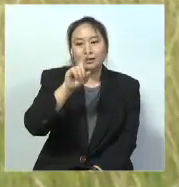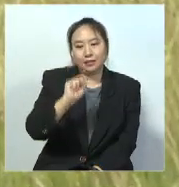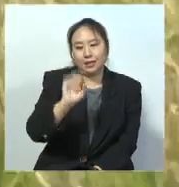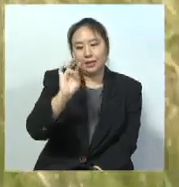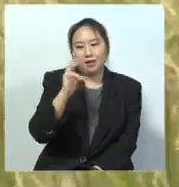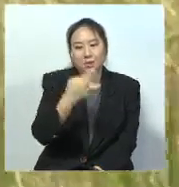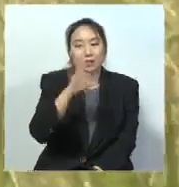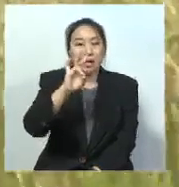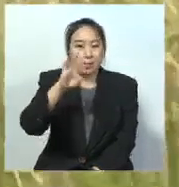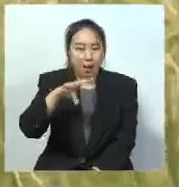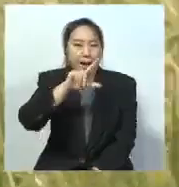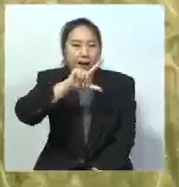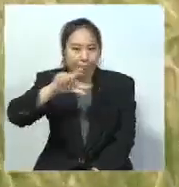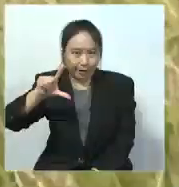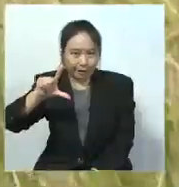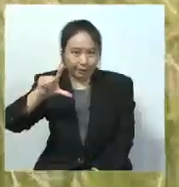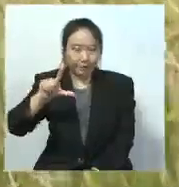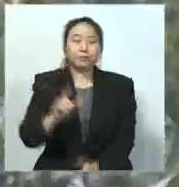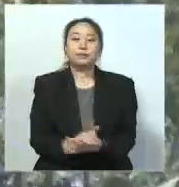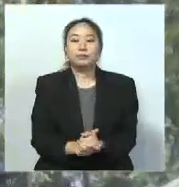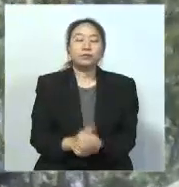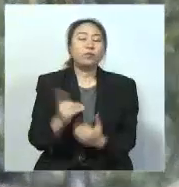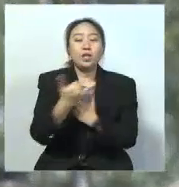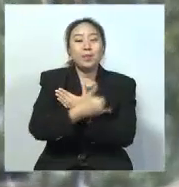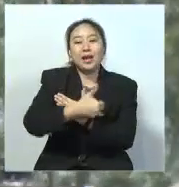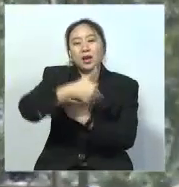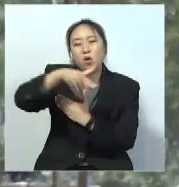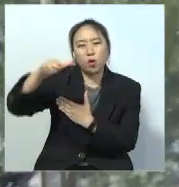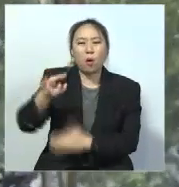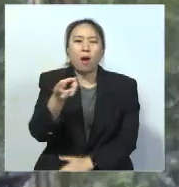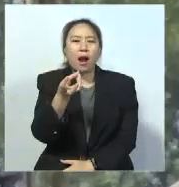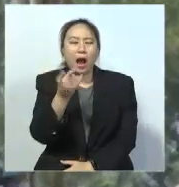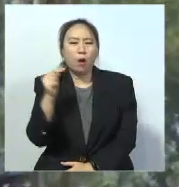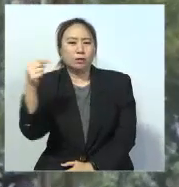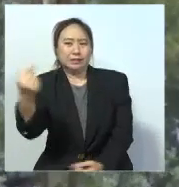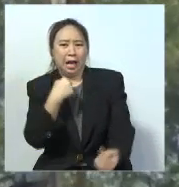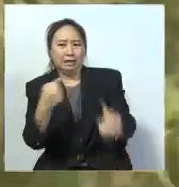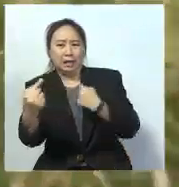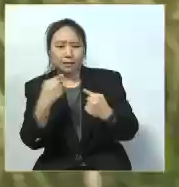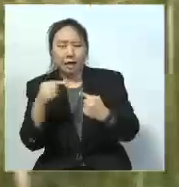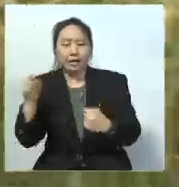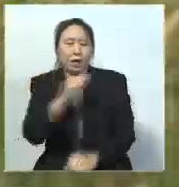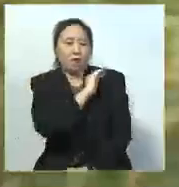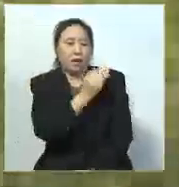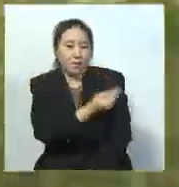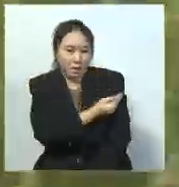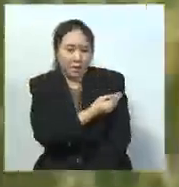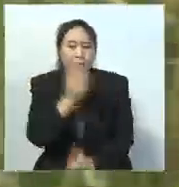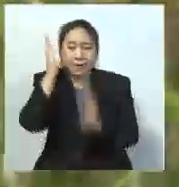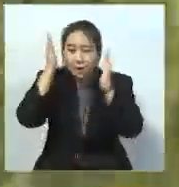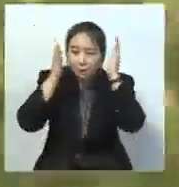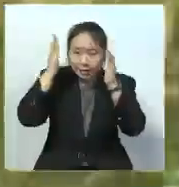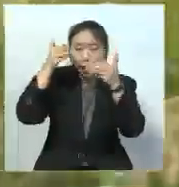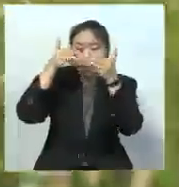177,000 ล้านบาทนะครับเนื่องจากว่าประเทศผู้นำข้าวเช่นฟิลิปปินส์อินโดนีเซียมาเลเซียรวมทั้งประเ